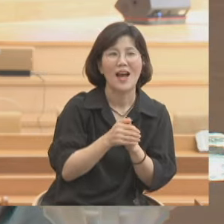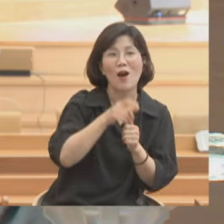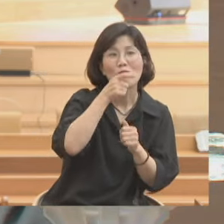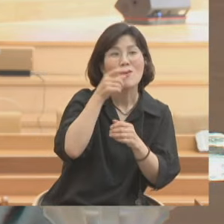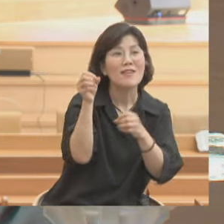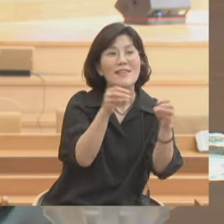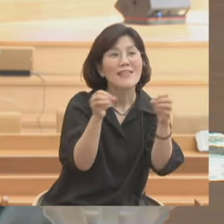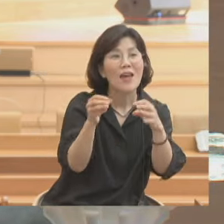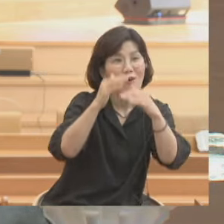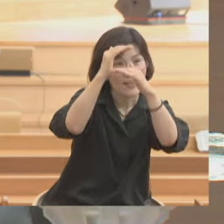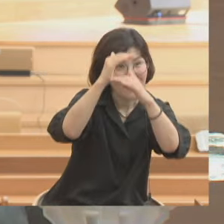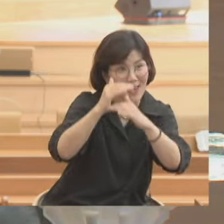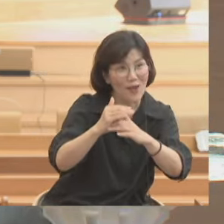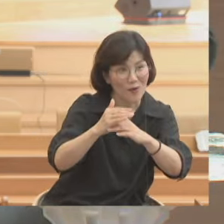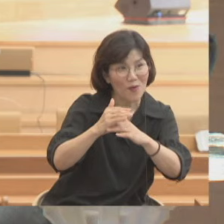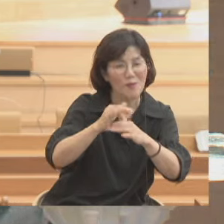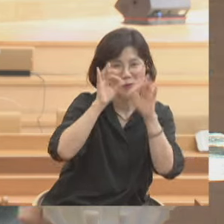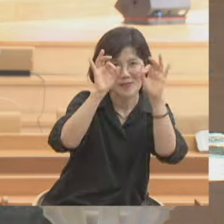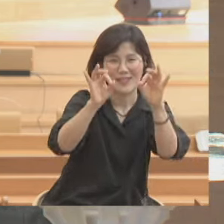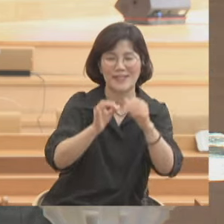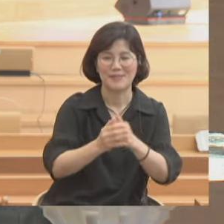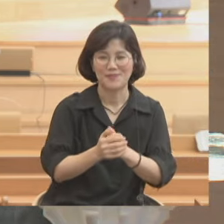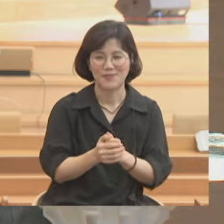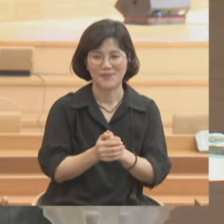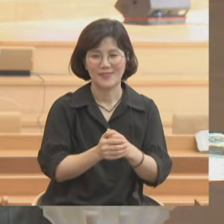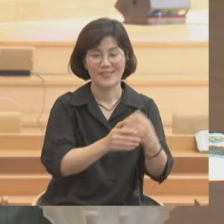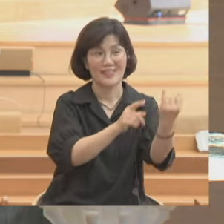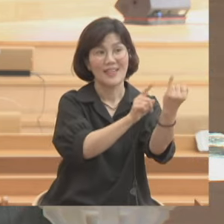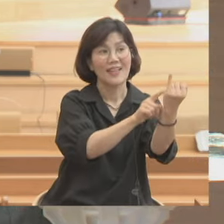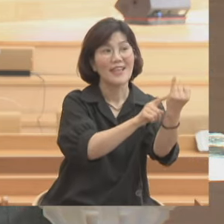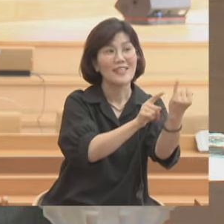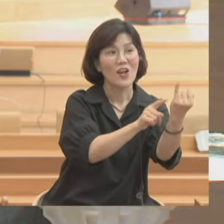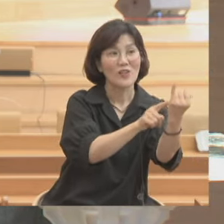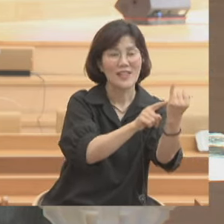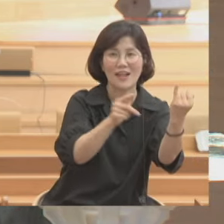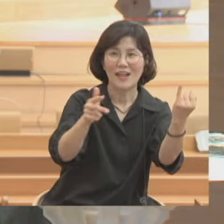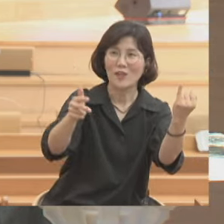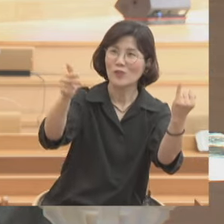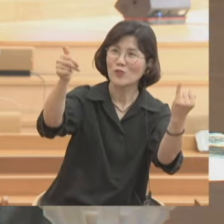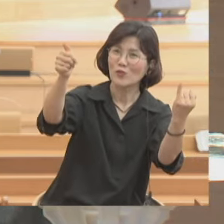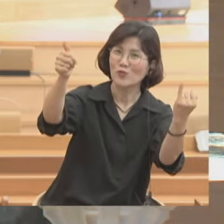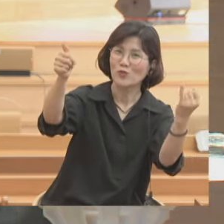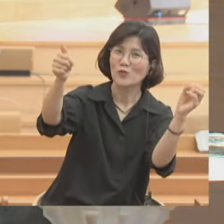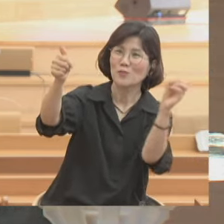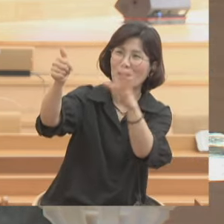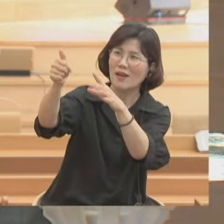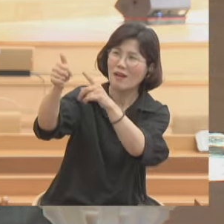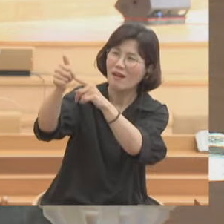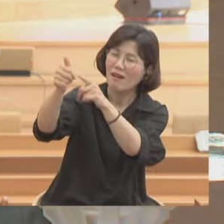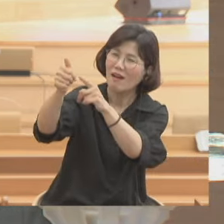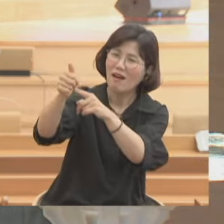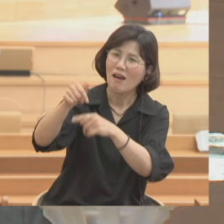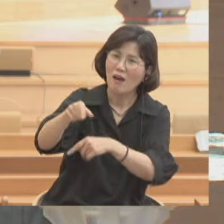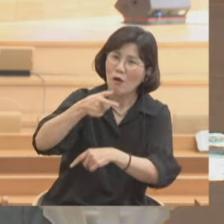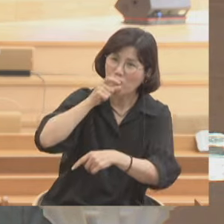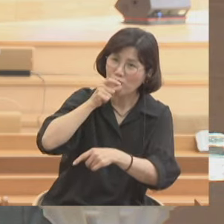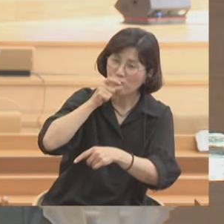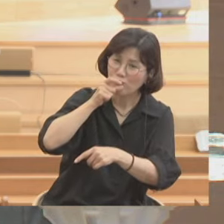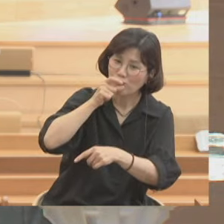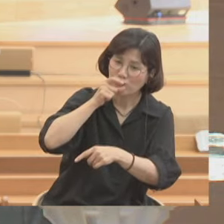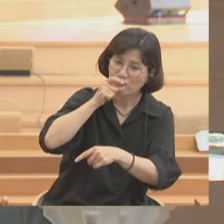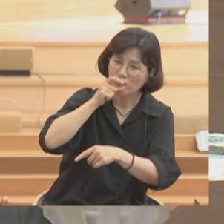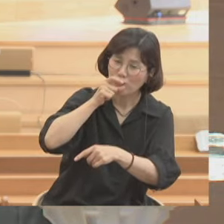대화가 마무리되는가 또 읽도록 하십시다. 여자가 시작. 여자가 이르되 주여 그런 물을 내게